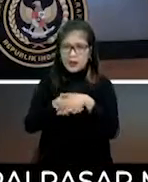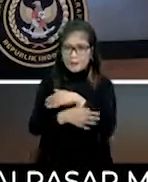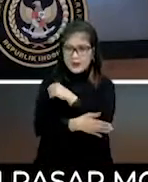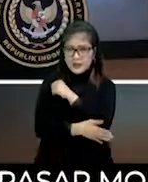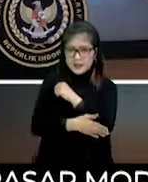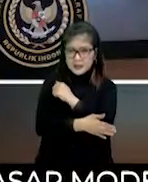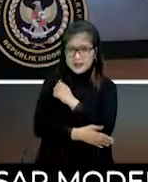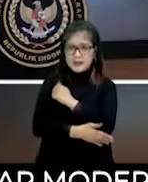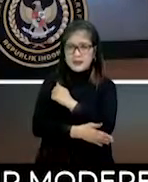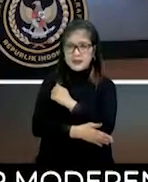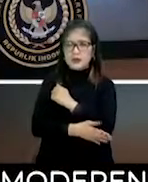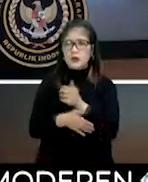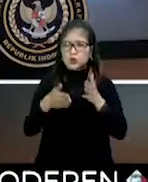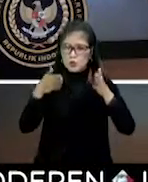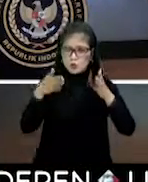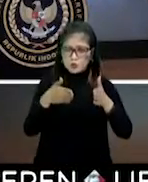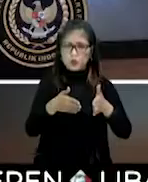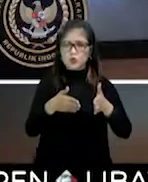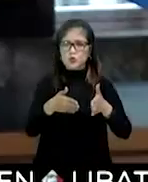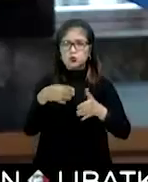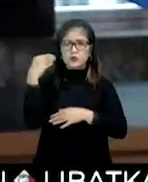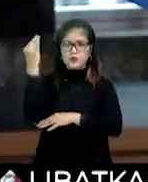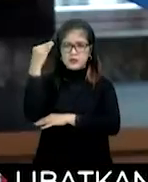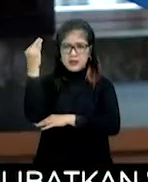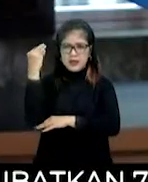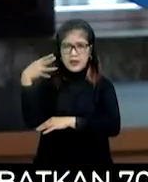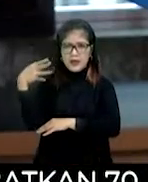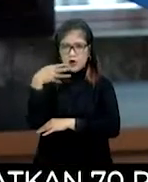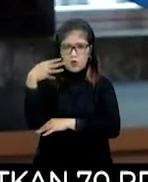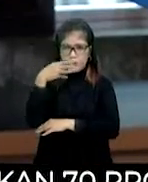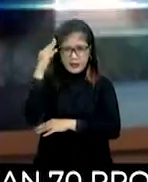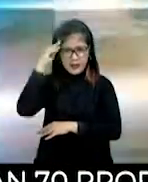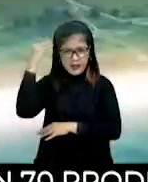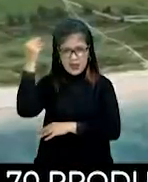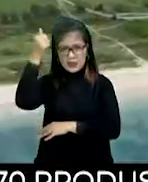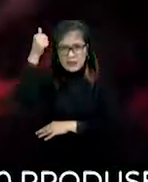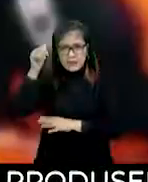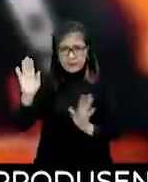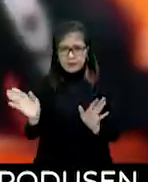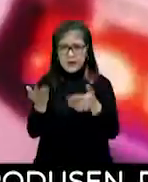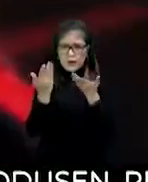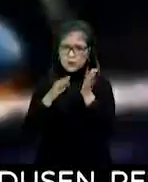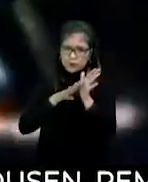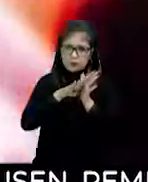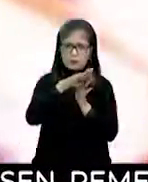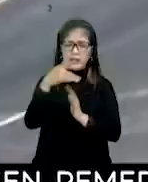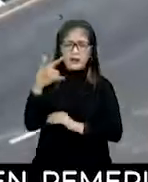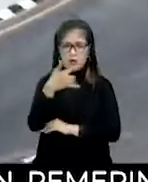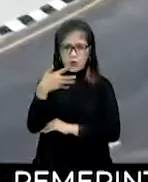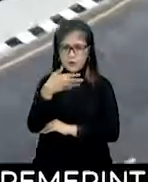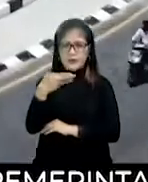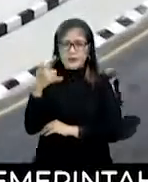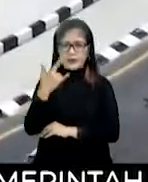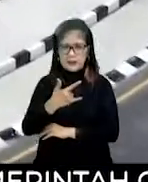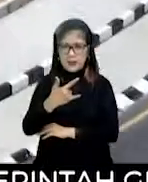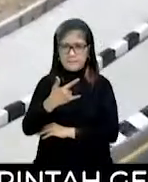Negeri khususnya untuk sektor pariwisata ekonomi kreatif untuk kebangkitan ekonomi kita. Dengan berbagai langkah antisipatif